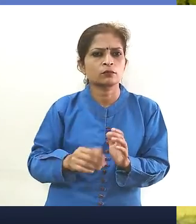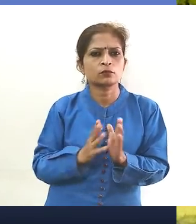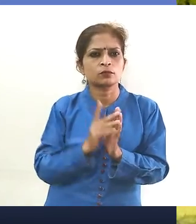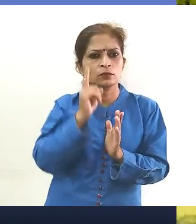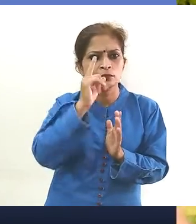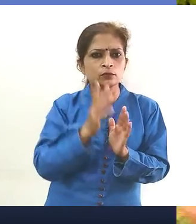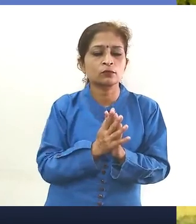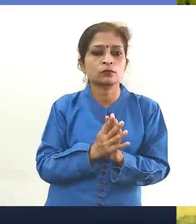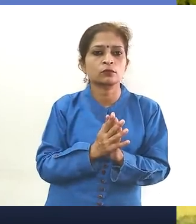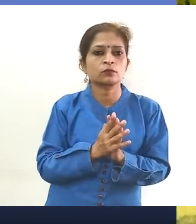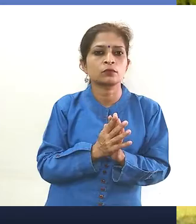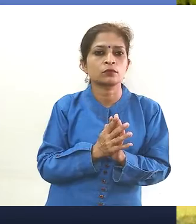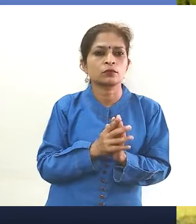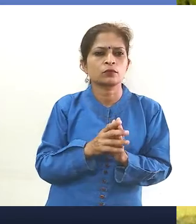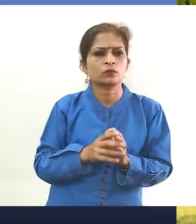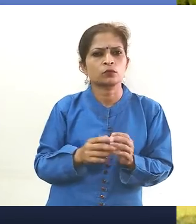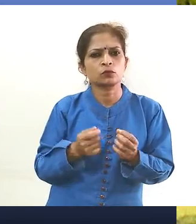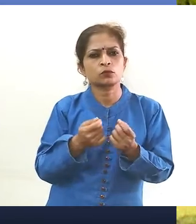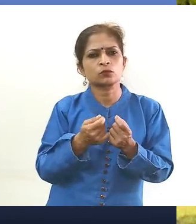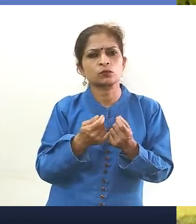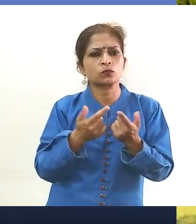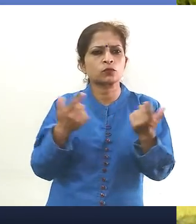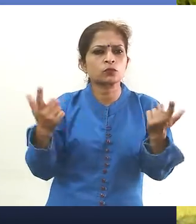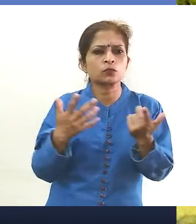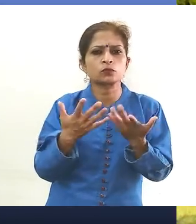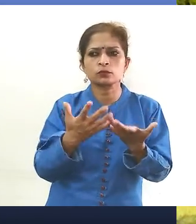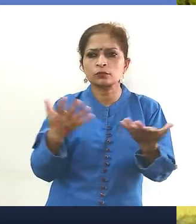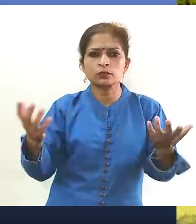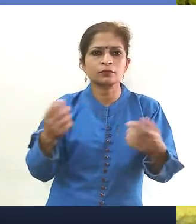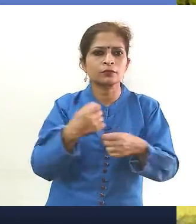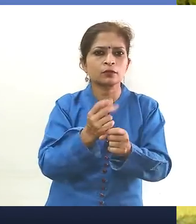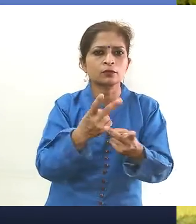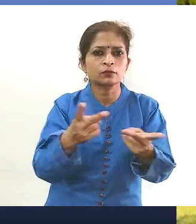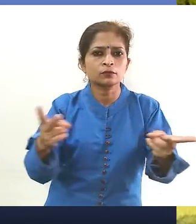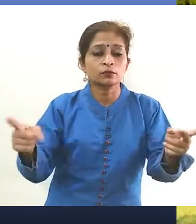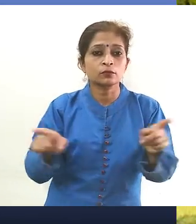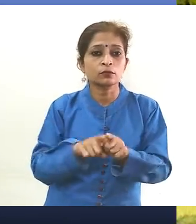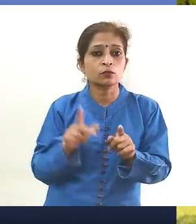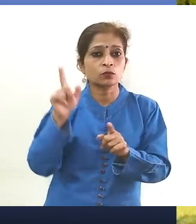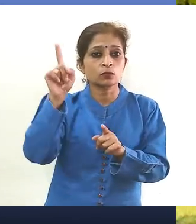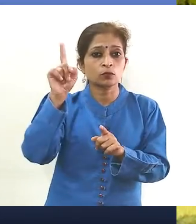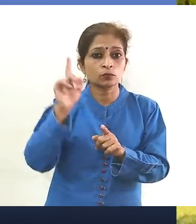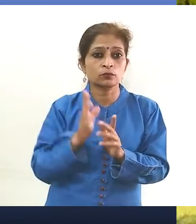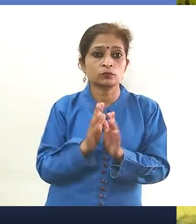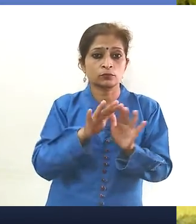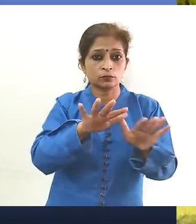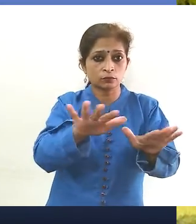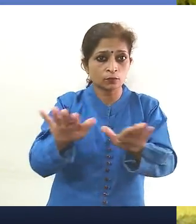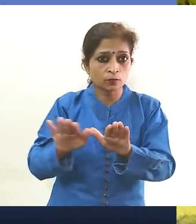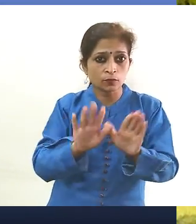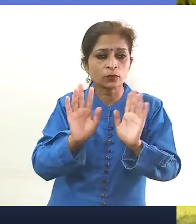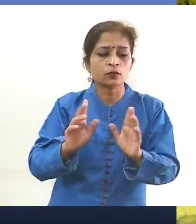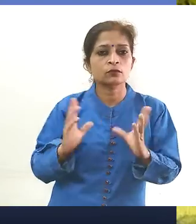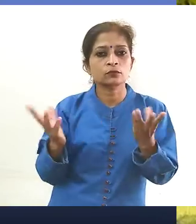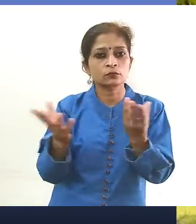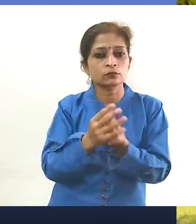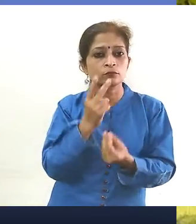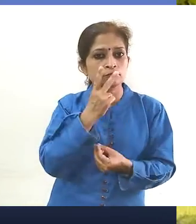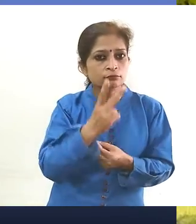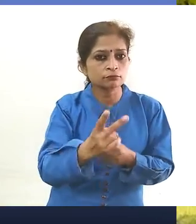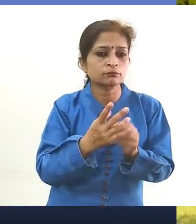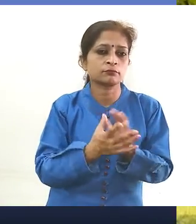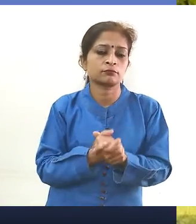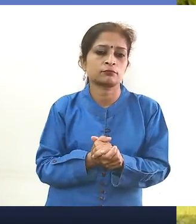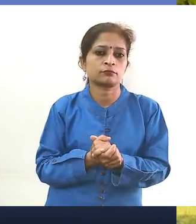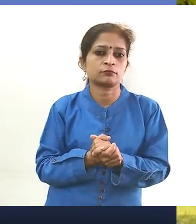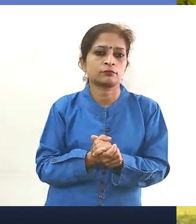ऐश्वर्य में उस भगवान का, ईश्वर का ही ऐश्वर्य देखें। और परम भक्ति से भक्त्या तो अनन्या शक्य अहम एवं विद्वार्जुना